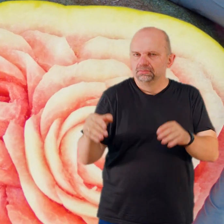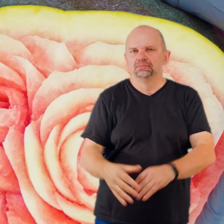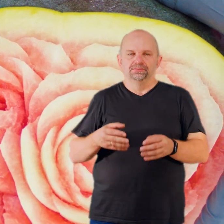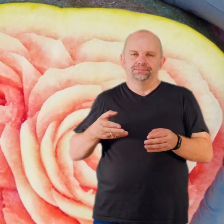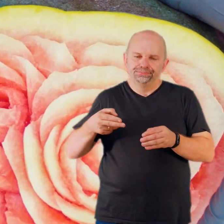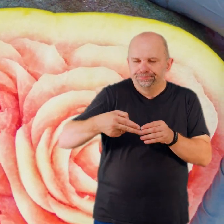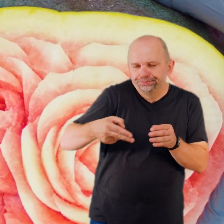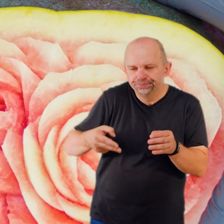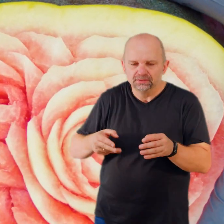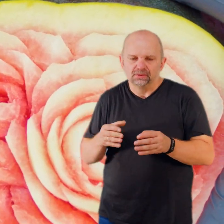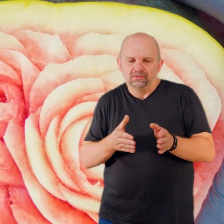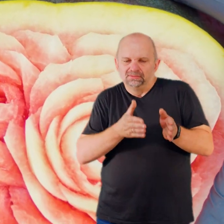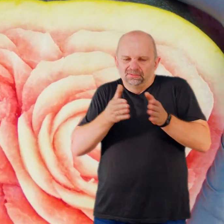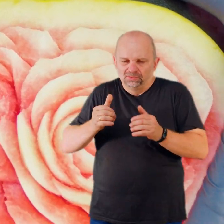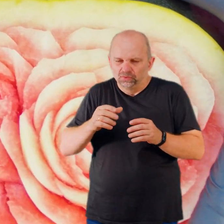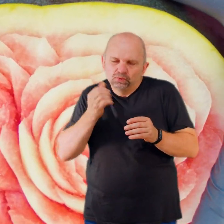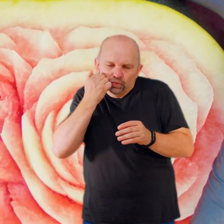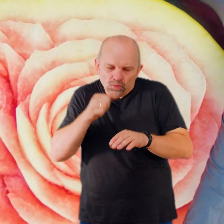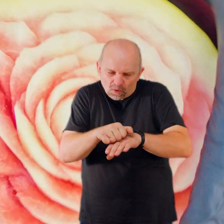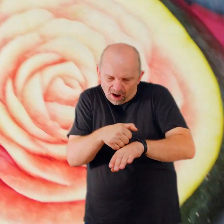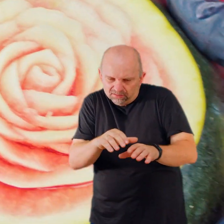Na płasko podcinamy